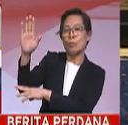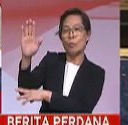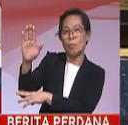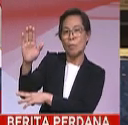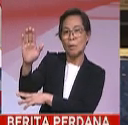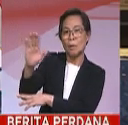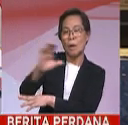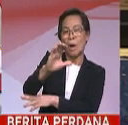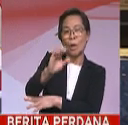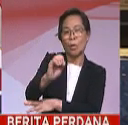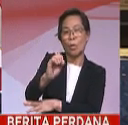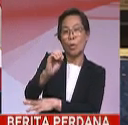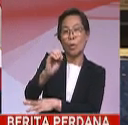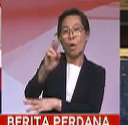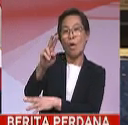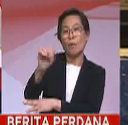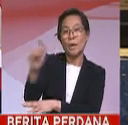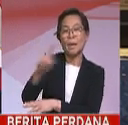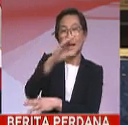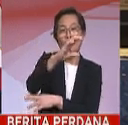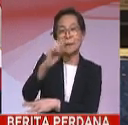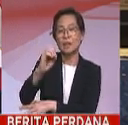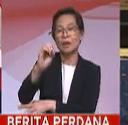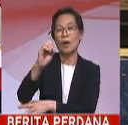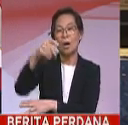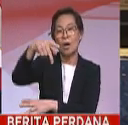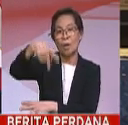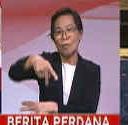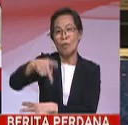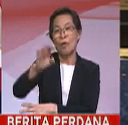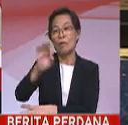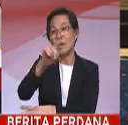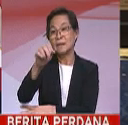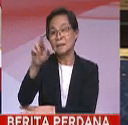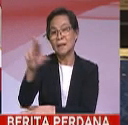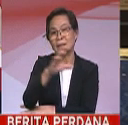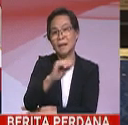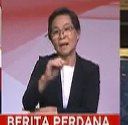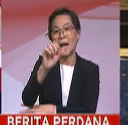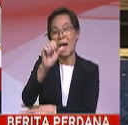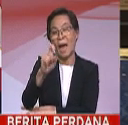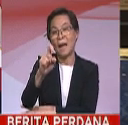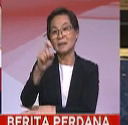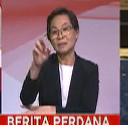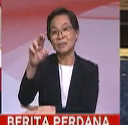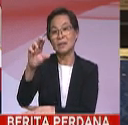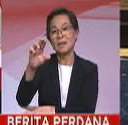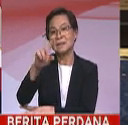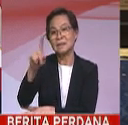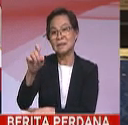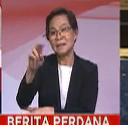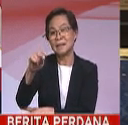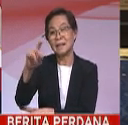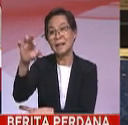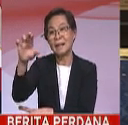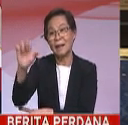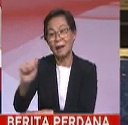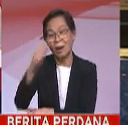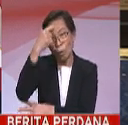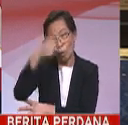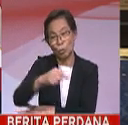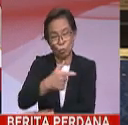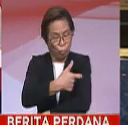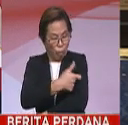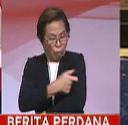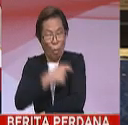fasiliti COVAX, syarikat Pfizer dan AstraZeneca bagi perolehan vaksin COVID-19